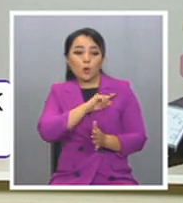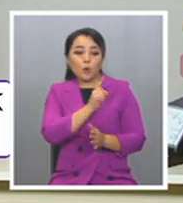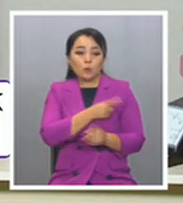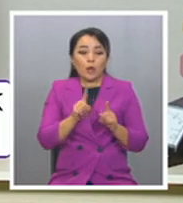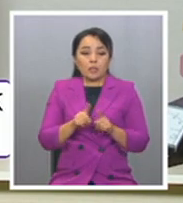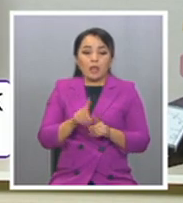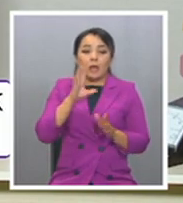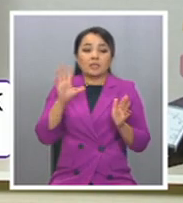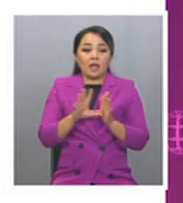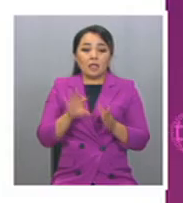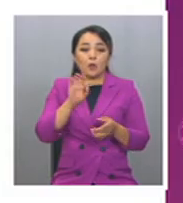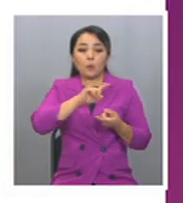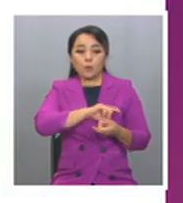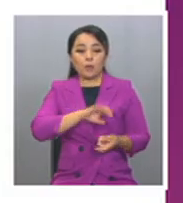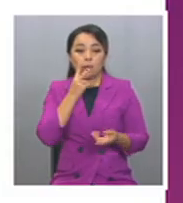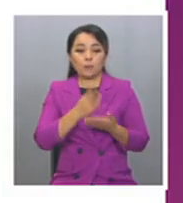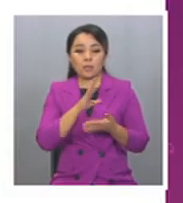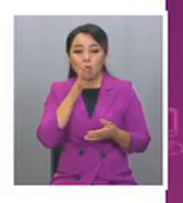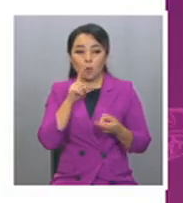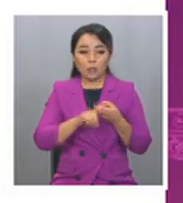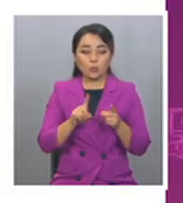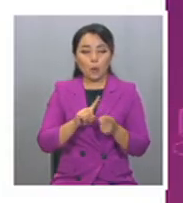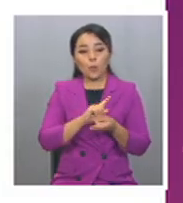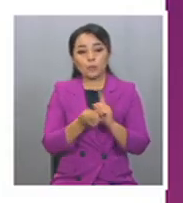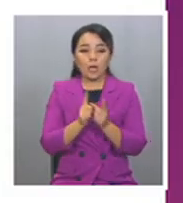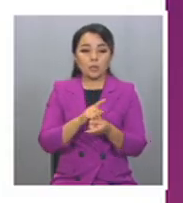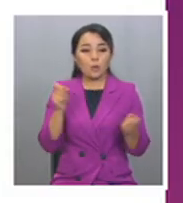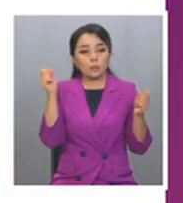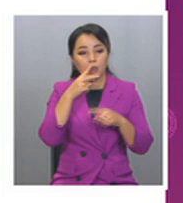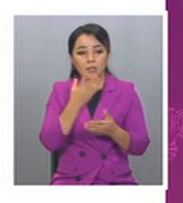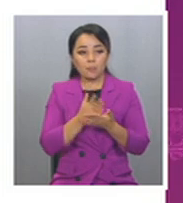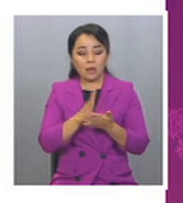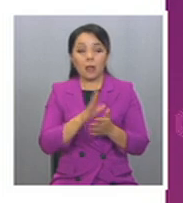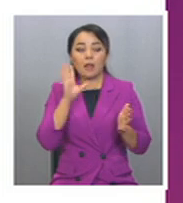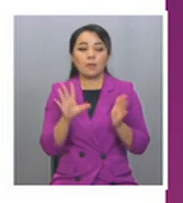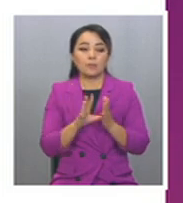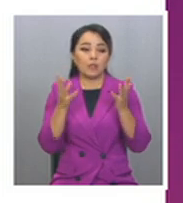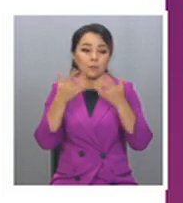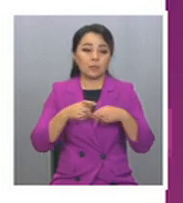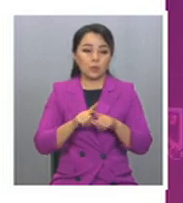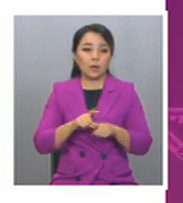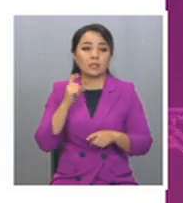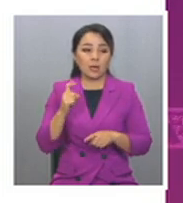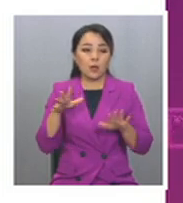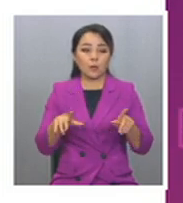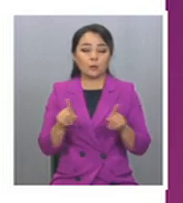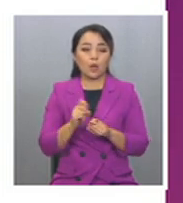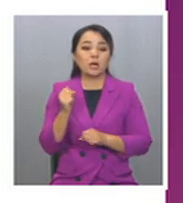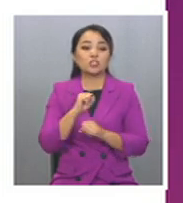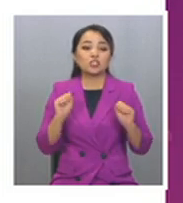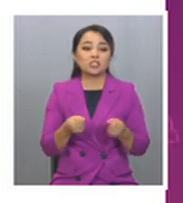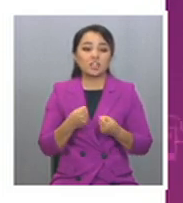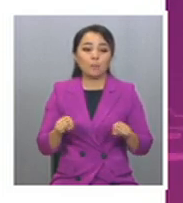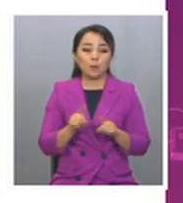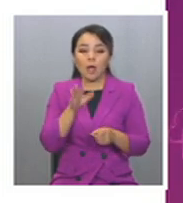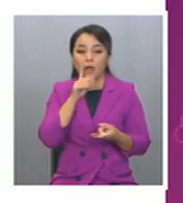зарядтың уақытқа тәуелді өзгеретінін анықтадық. Ал механикалық тербелістерде X, яғни координата мен жылдамдық уақытқа тәуелді